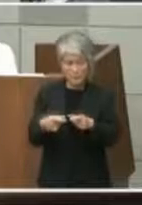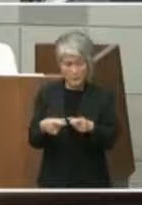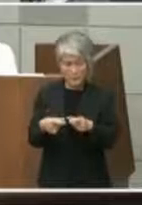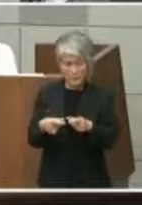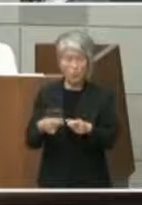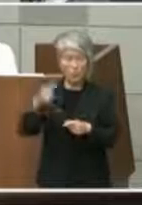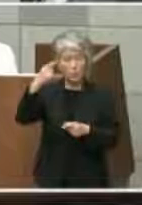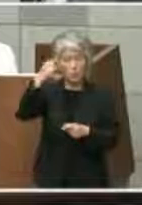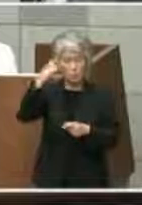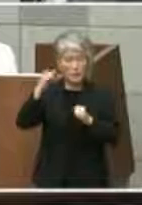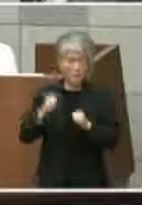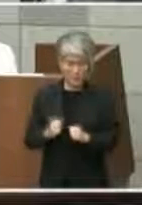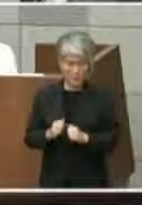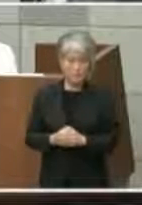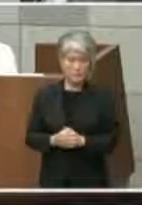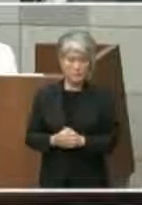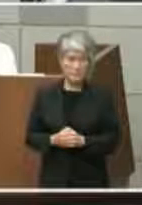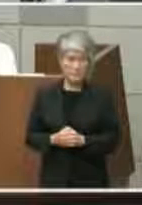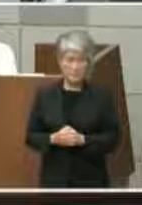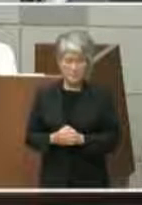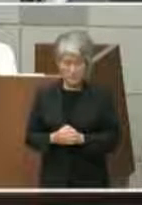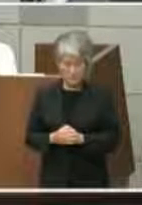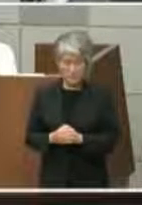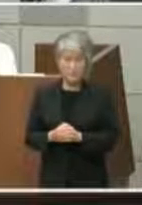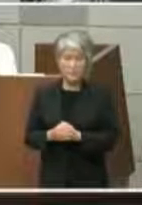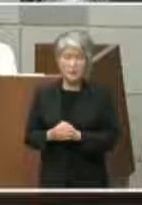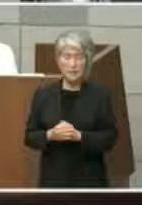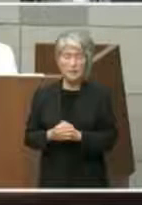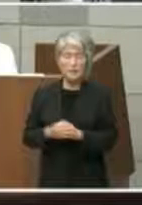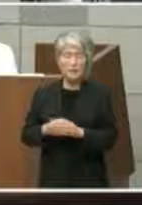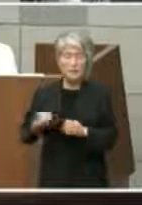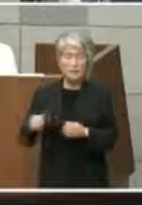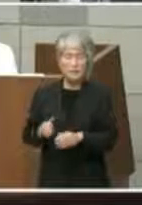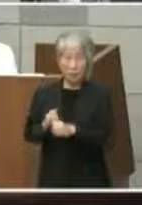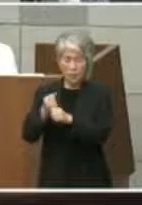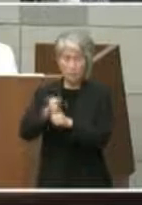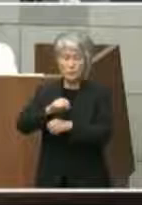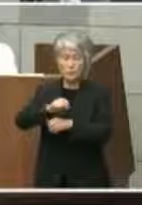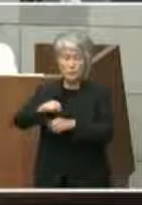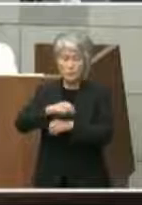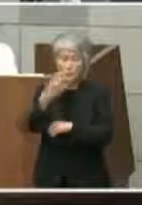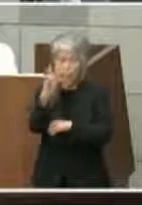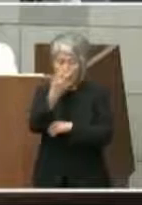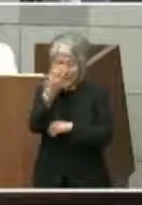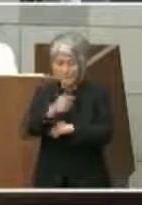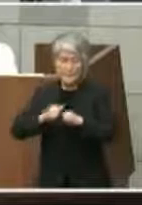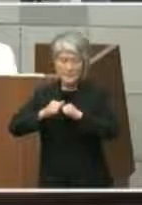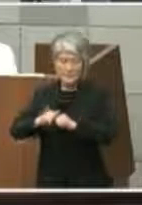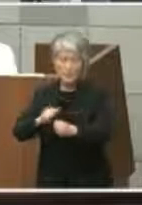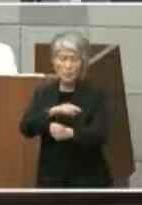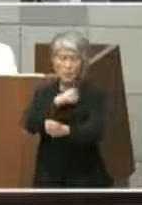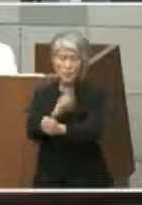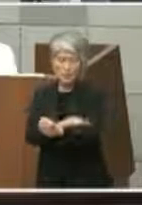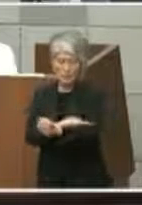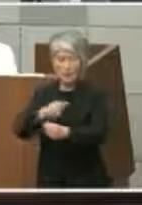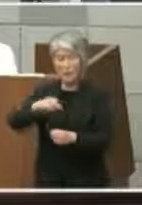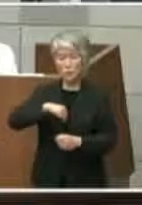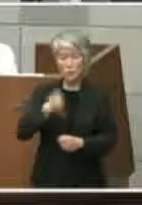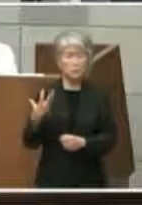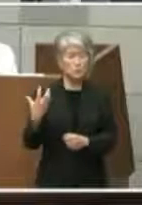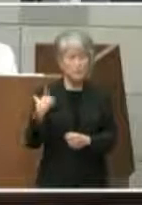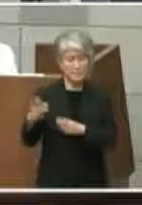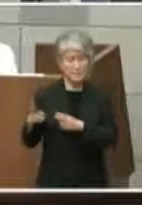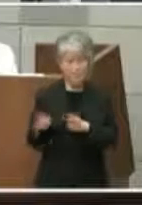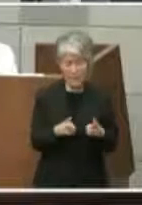先ほどご紹介ありました庁の統括代表権、事務の管理及び執行権、これはまあ独任性にかかる部分かなというふうに思うんです